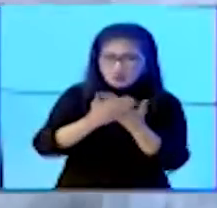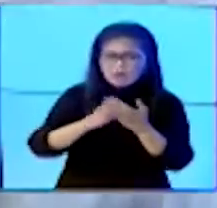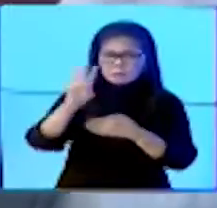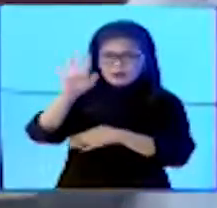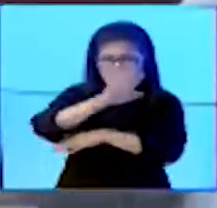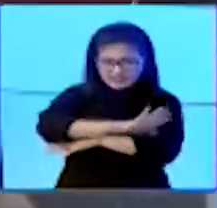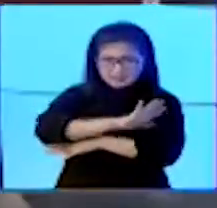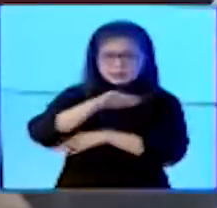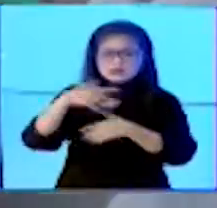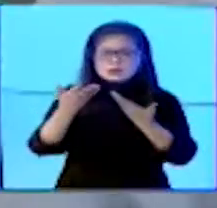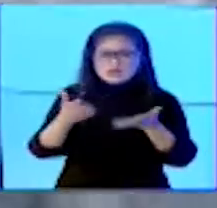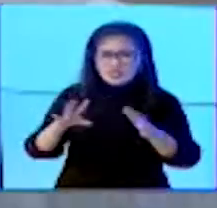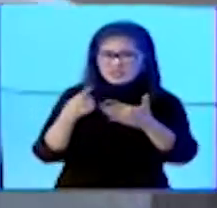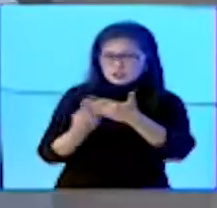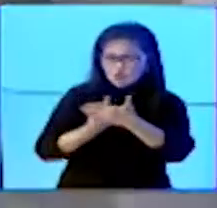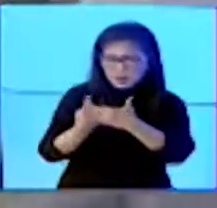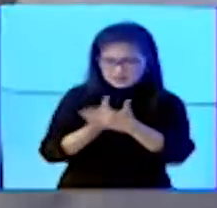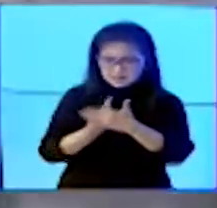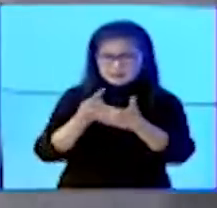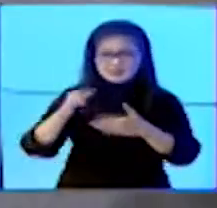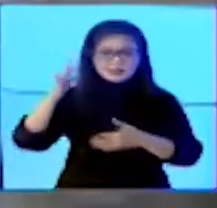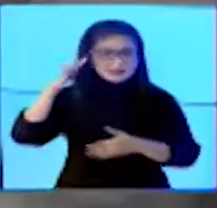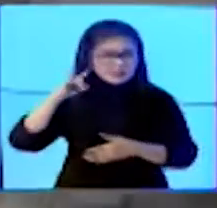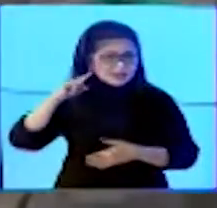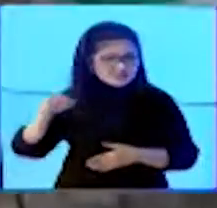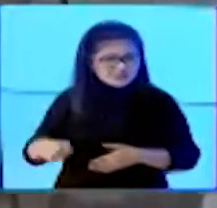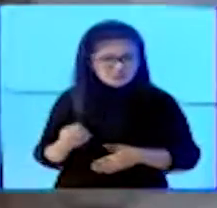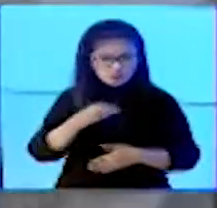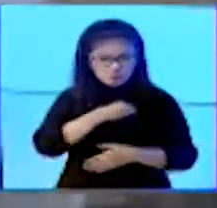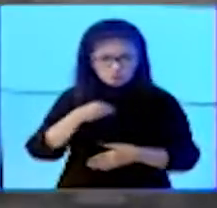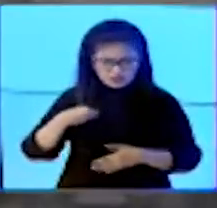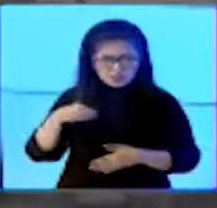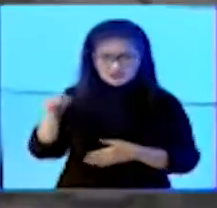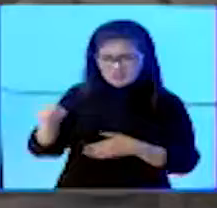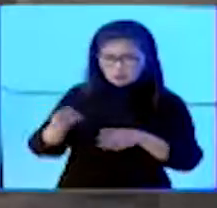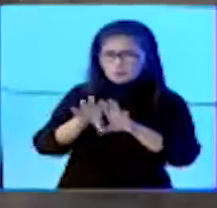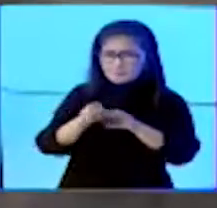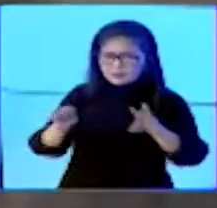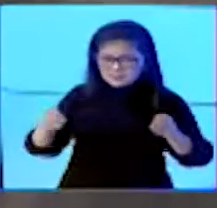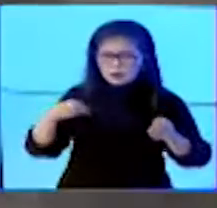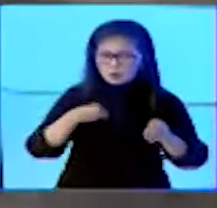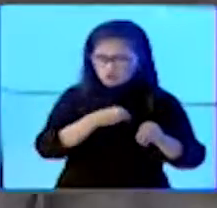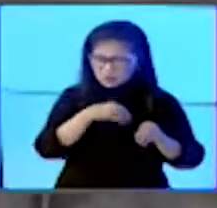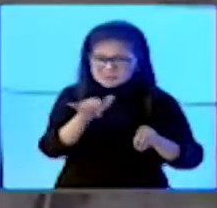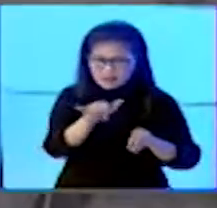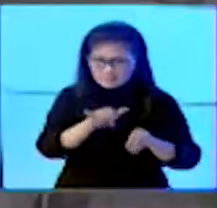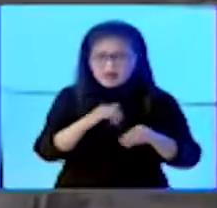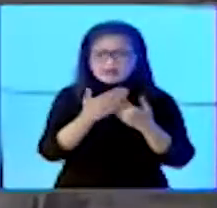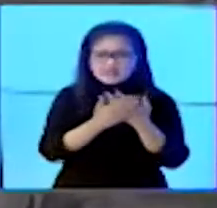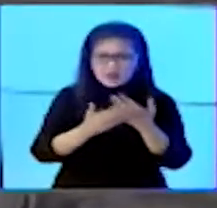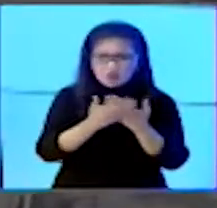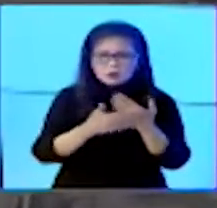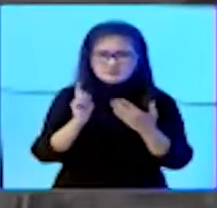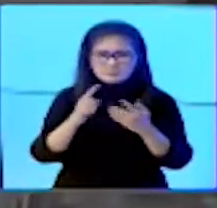Surabaya. Sementara istri Dr. Miftah yang juga berprofesi sebagai dokter masih dalam perawatan karena terkonfirmasi